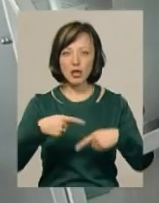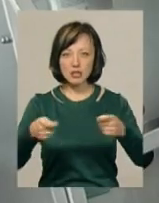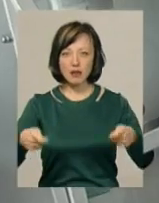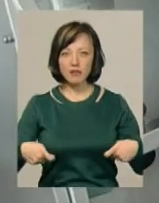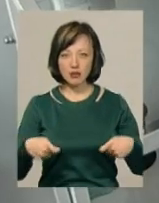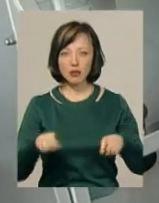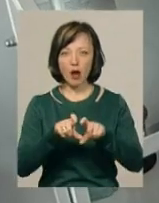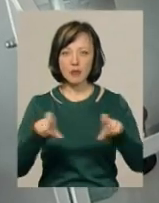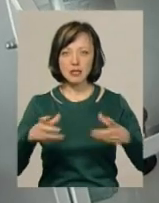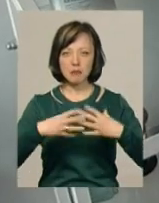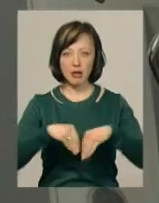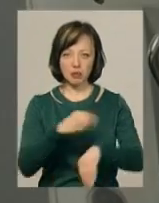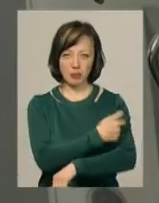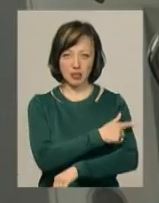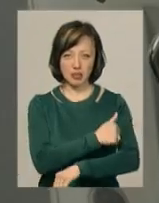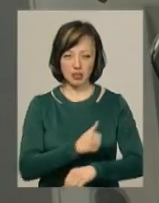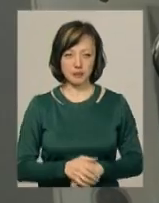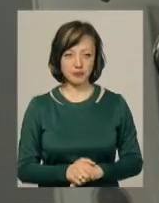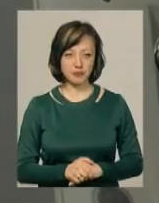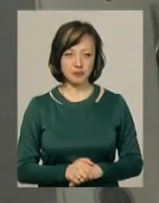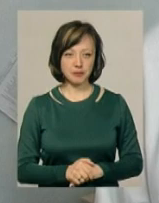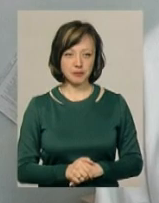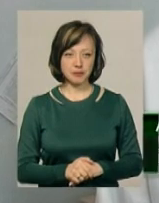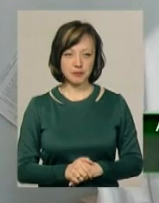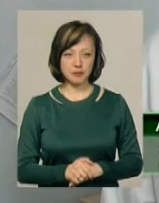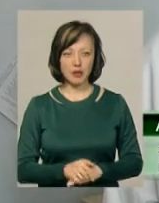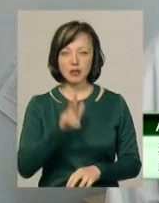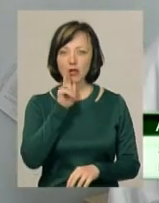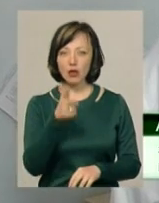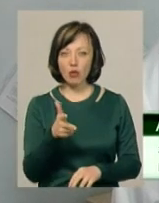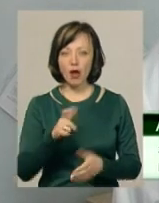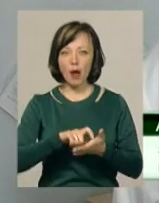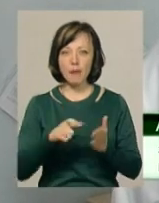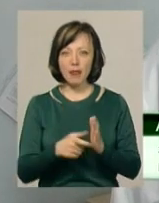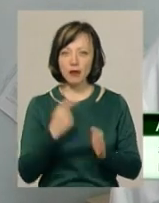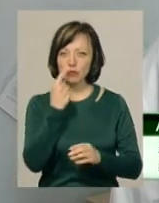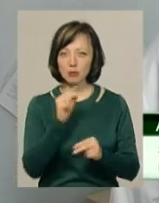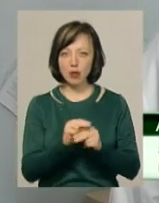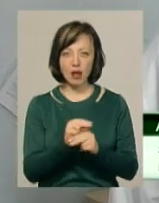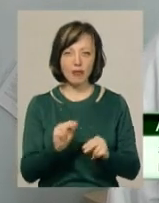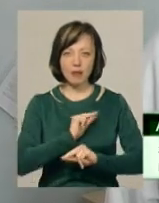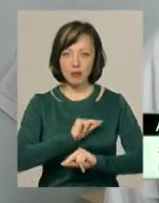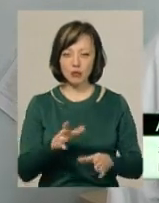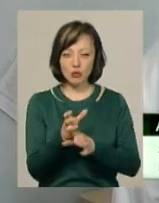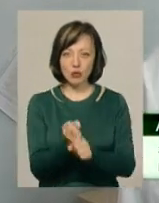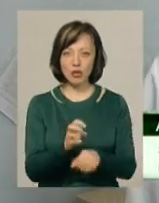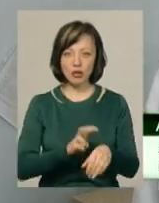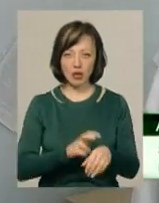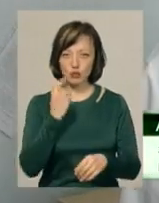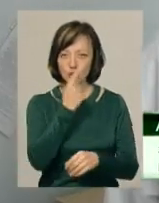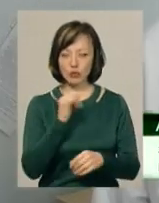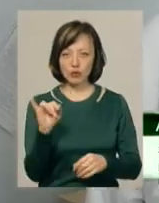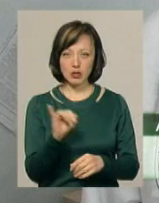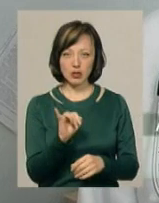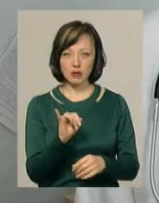Ліщанської амбулаторії загальної практики сімейної медицини Андрій Андрусенко. 3 роки вже кабінет не працює, скоротили ставку лікаря